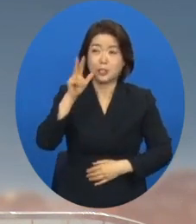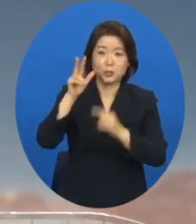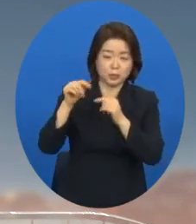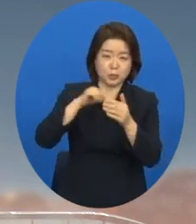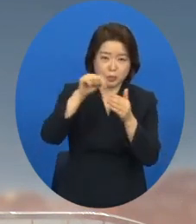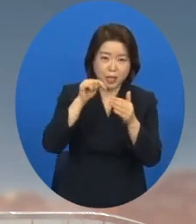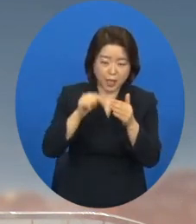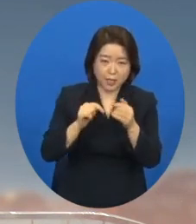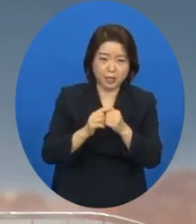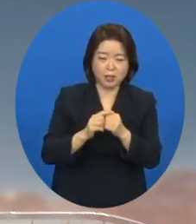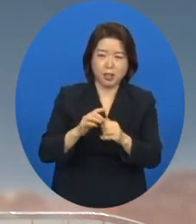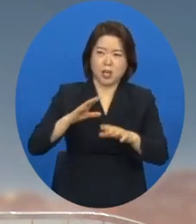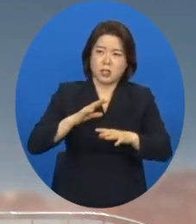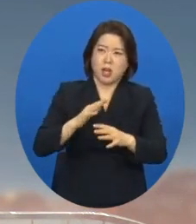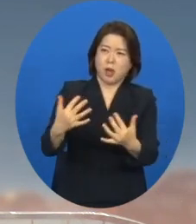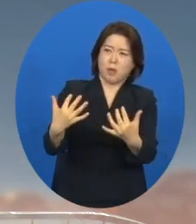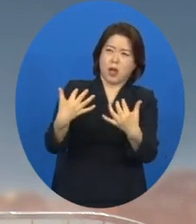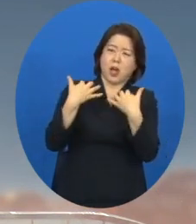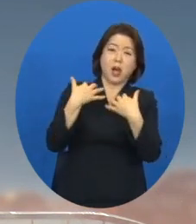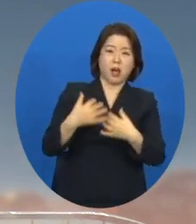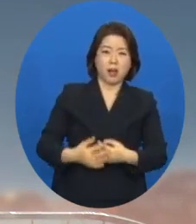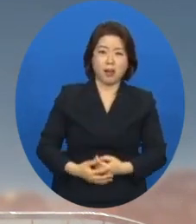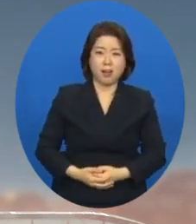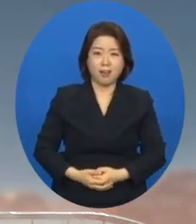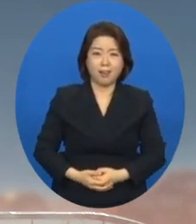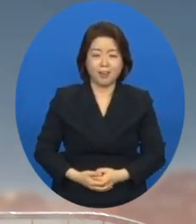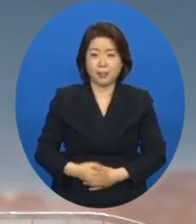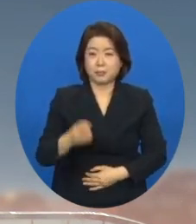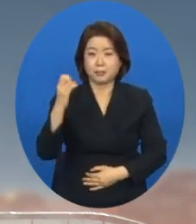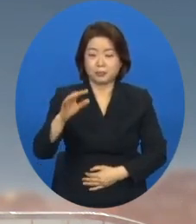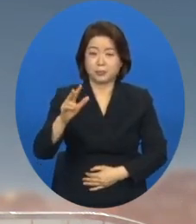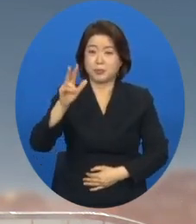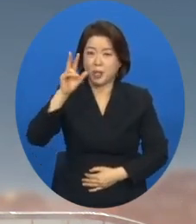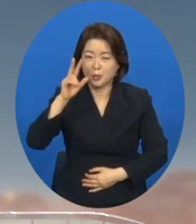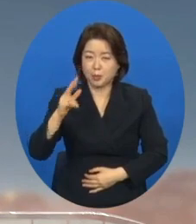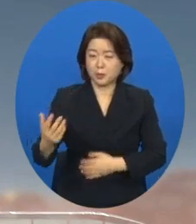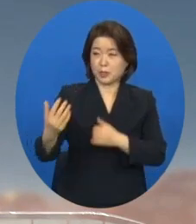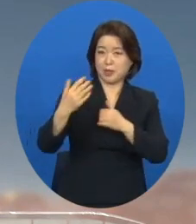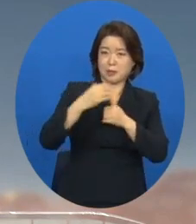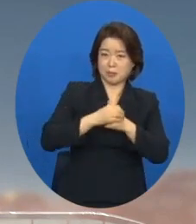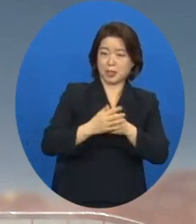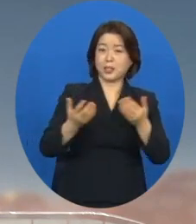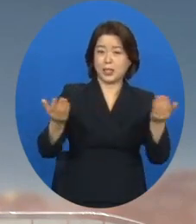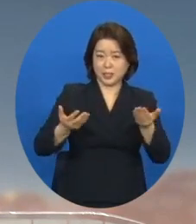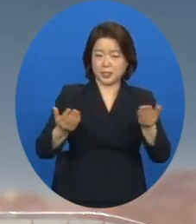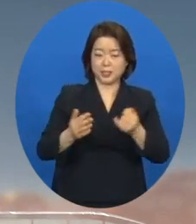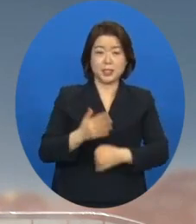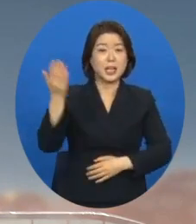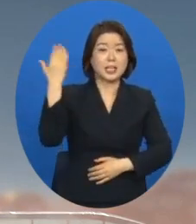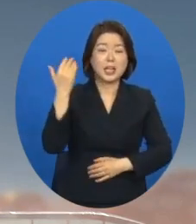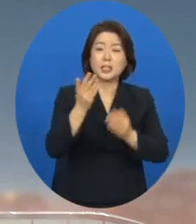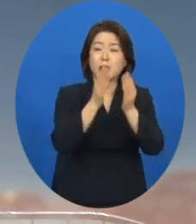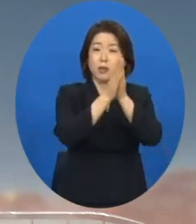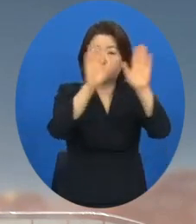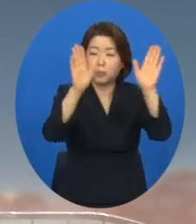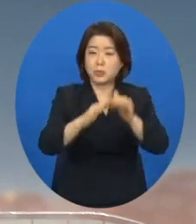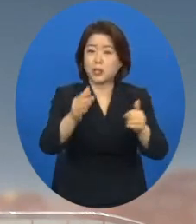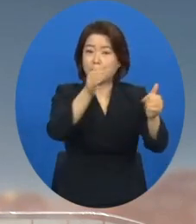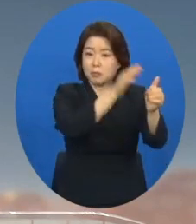두려움이 확 밀려오게 된 것입니다. 또한 여호수아가 맡게 된 사명은 그전 모세가 맡았던 것과는 또